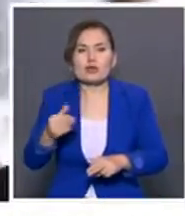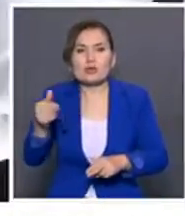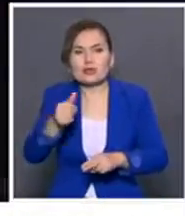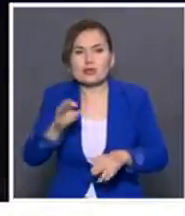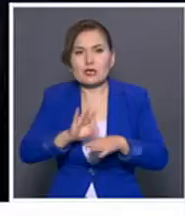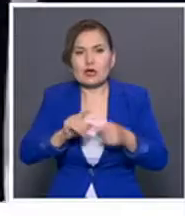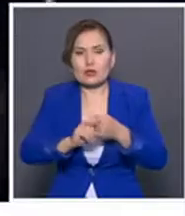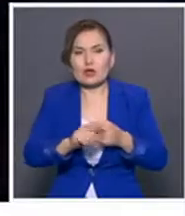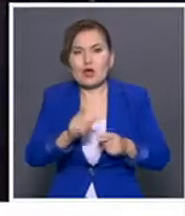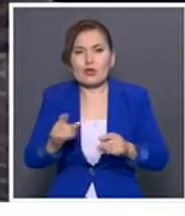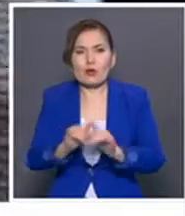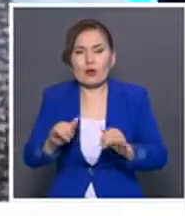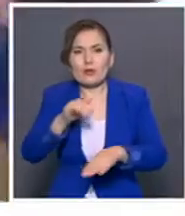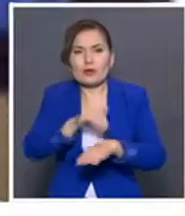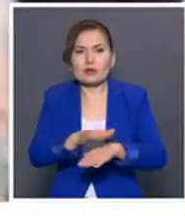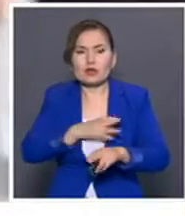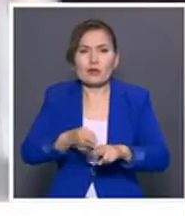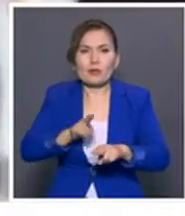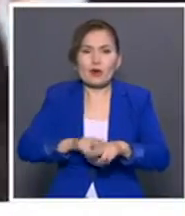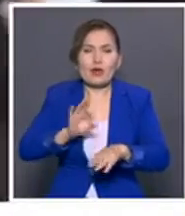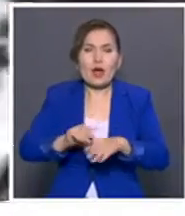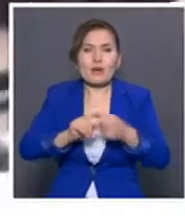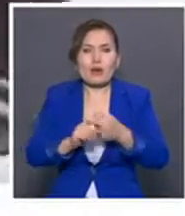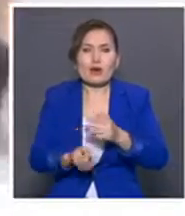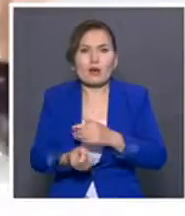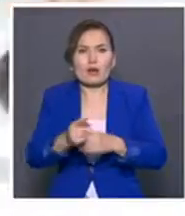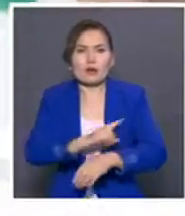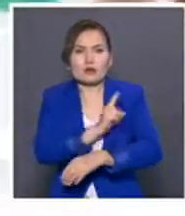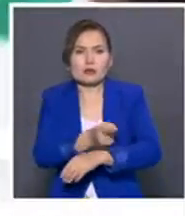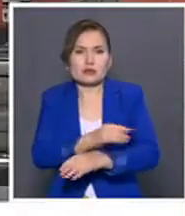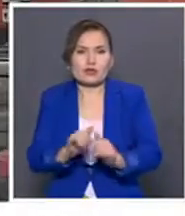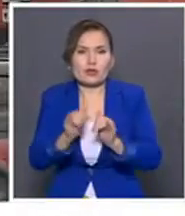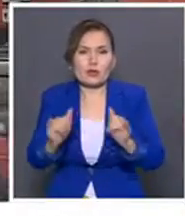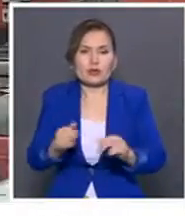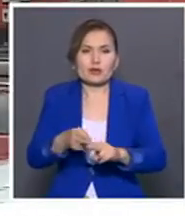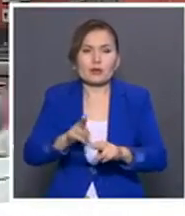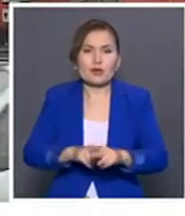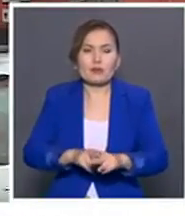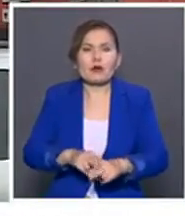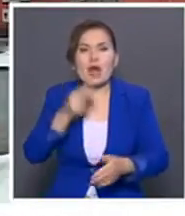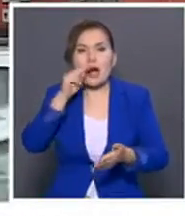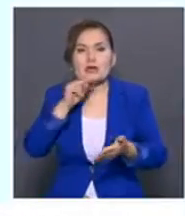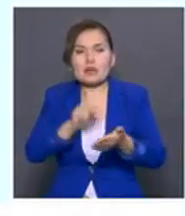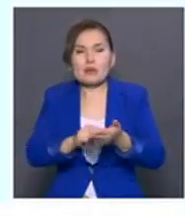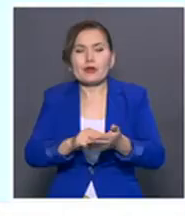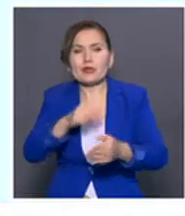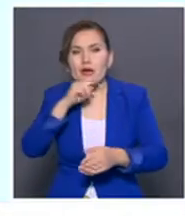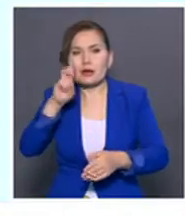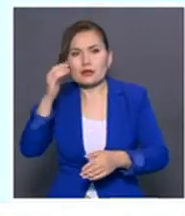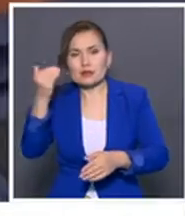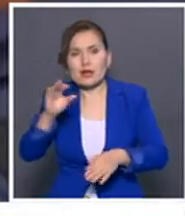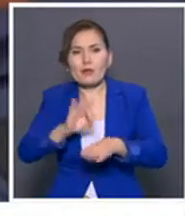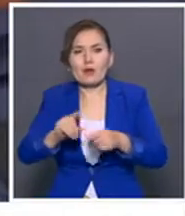COVID табылды. Дәрігерлердің сөзінше, мұны эпидемияның басынан бергі рекорд деп атауға болады. Ал Санкт-Петербургте госпитальге жүгінбеген азаматтардың